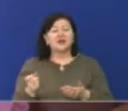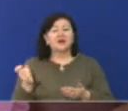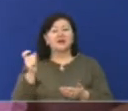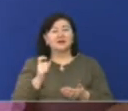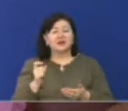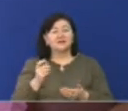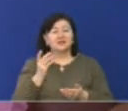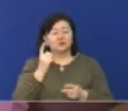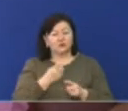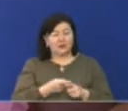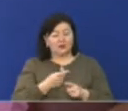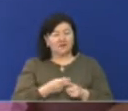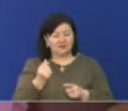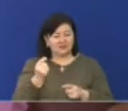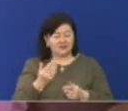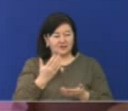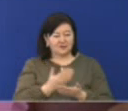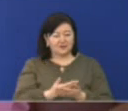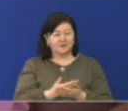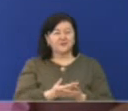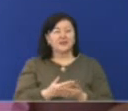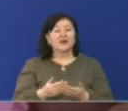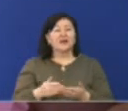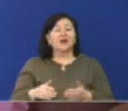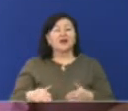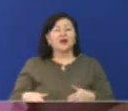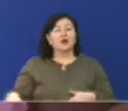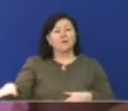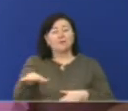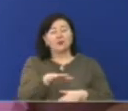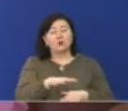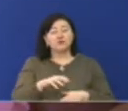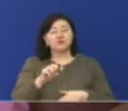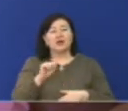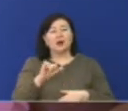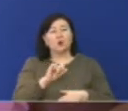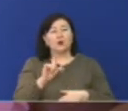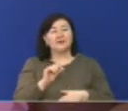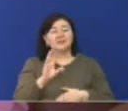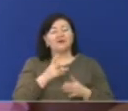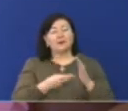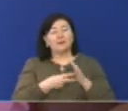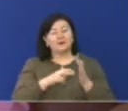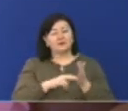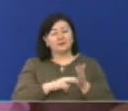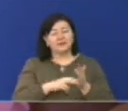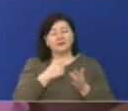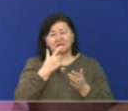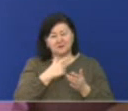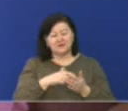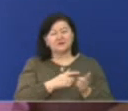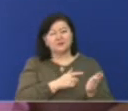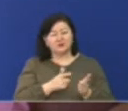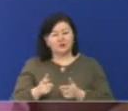Идеи наших архитекторов, касающиеся площади Мухтара Ауэзова, сам эскизный проект, получились очень хорошими. В передней части площади будет